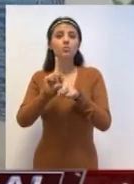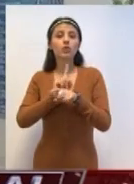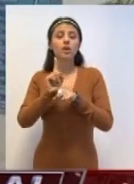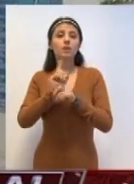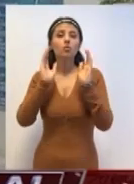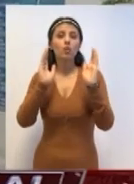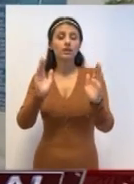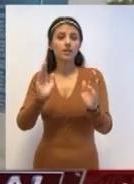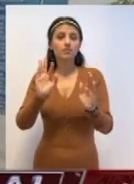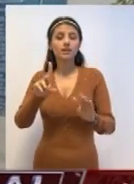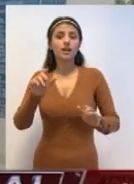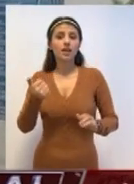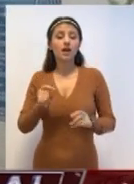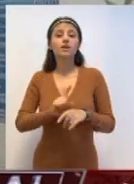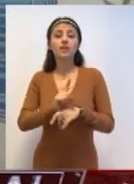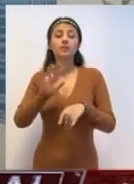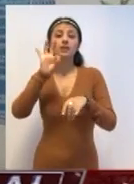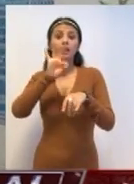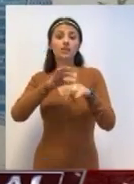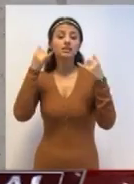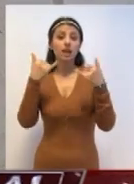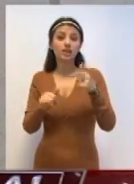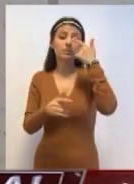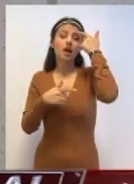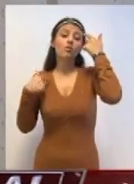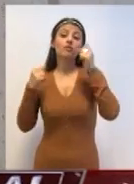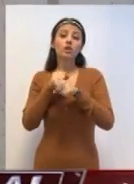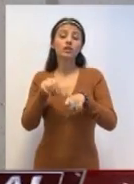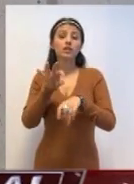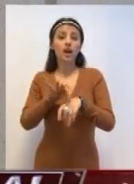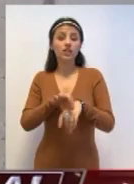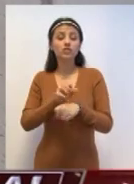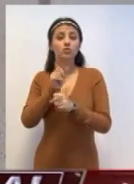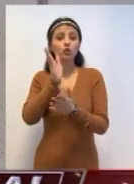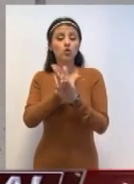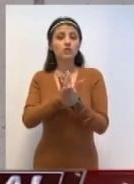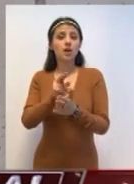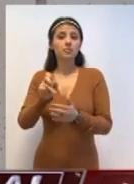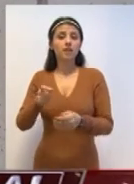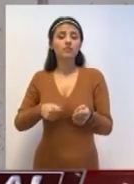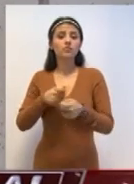moment, raportat la perioada de timp, de la data săvârșirii faptului, noi am strâns toate aceste